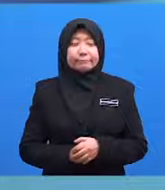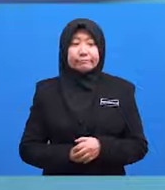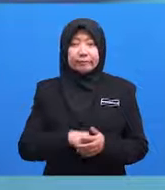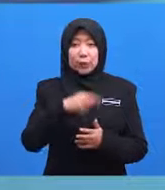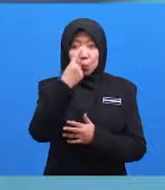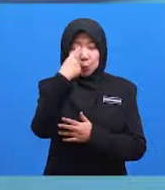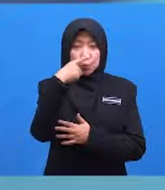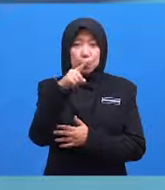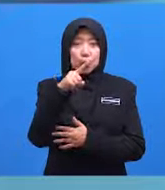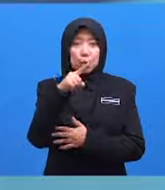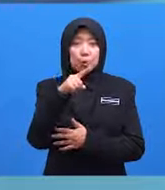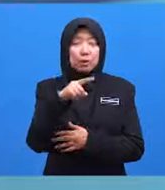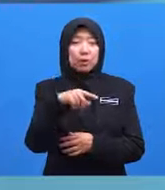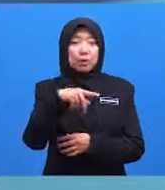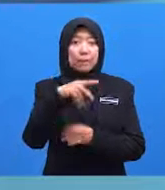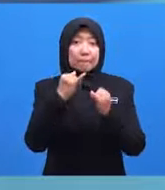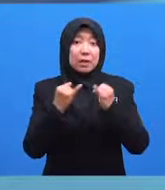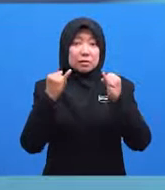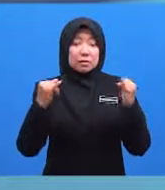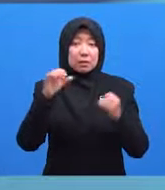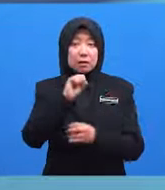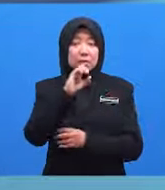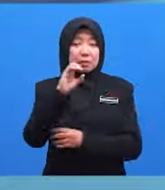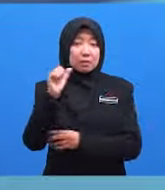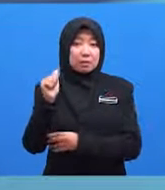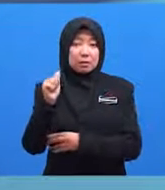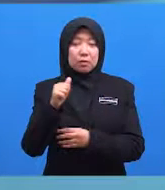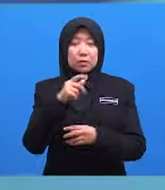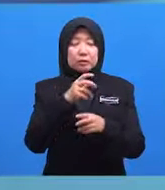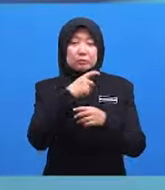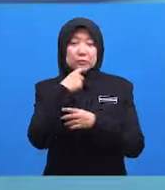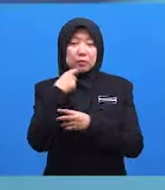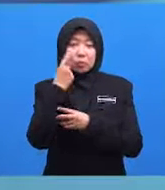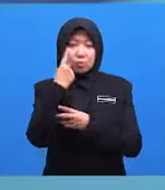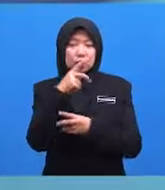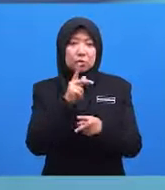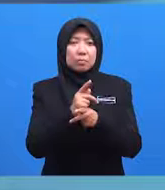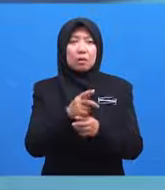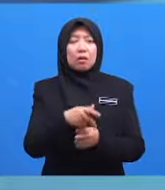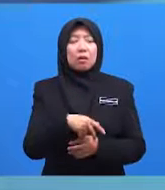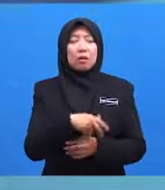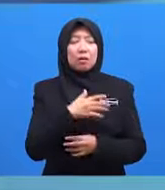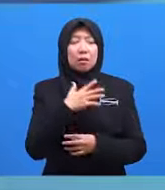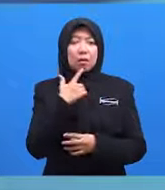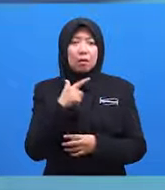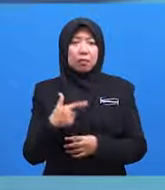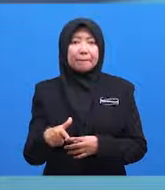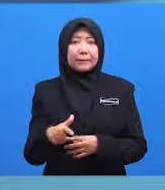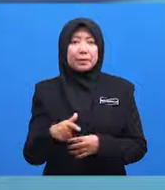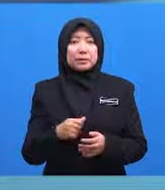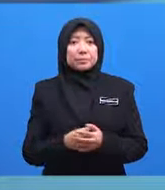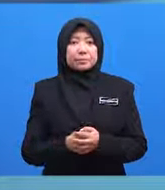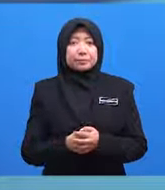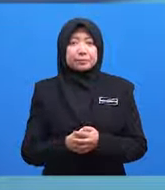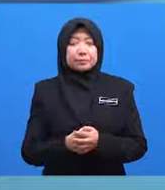Untuk pasta seca pula, ia dikeringkan untuk simpanan jangka masa panjang yang boleh mencecah